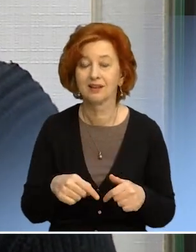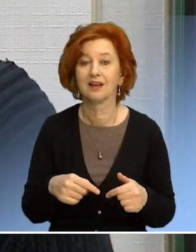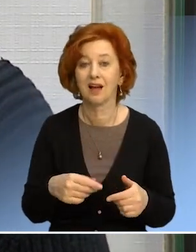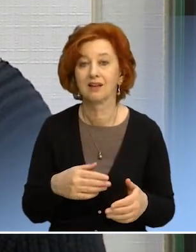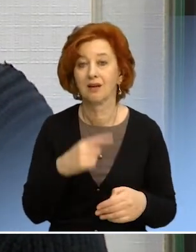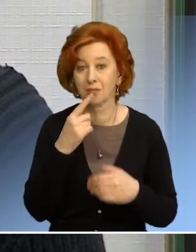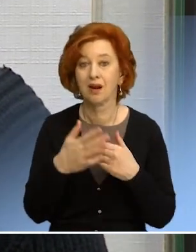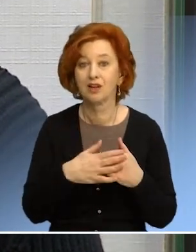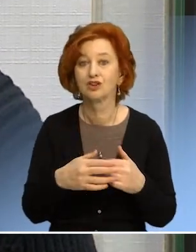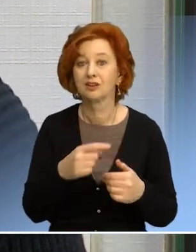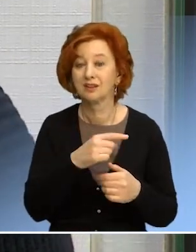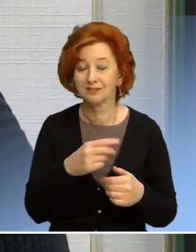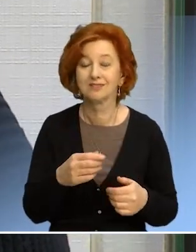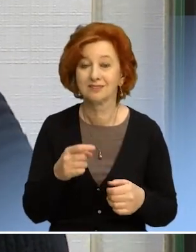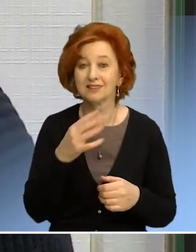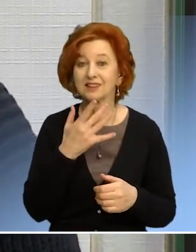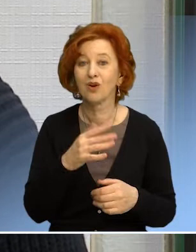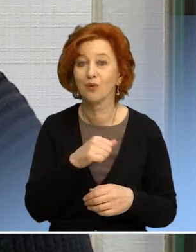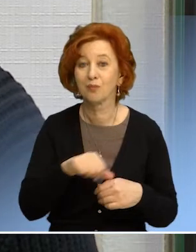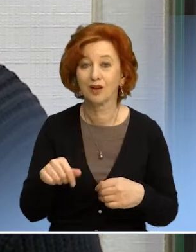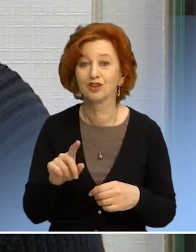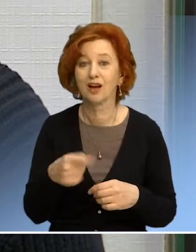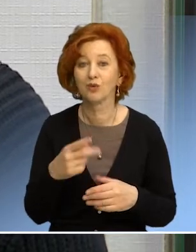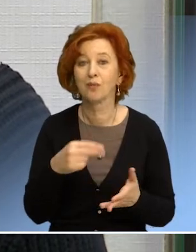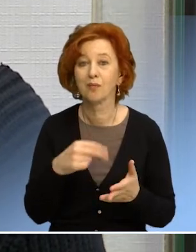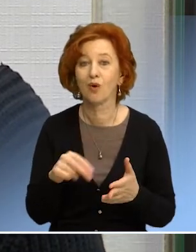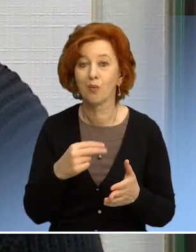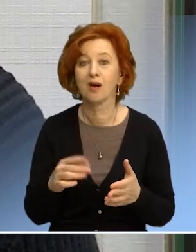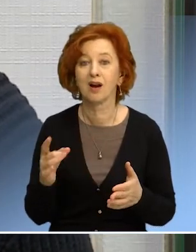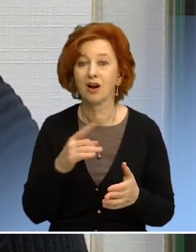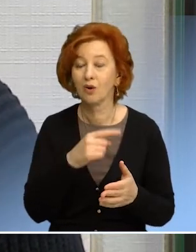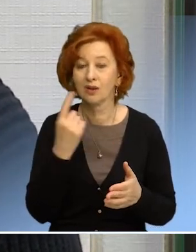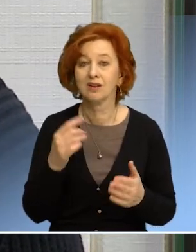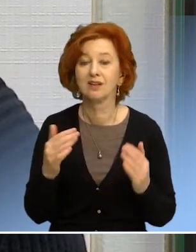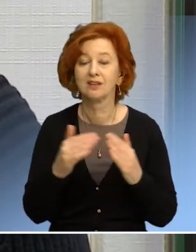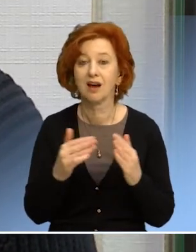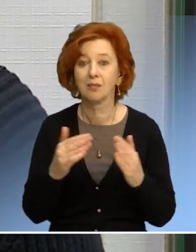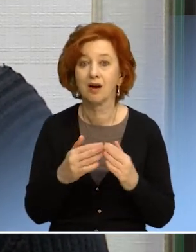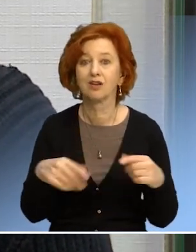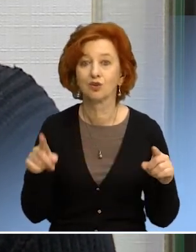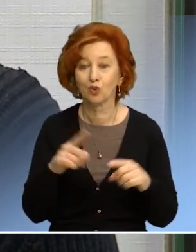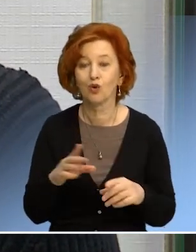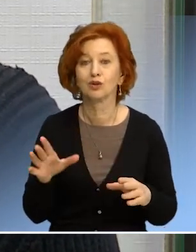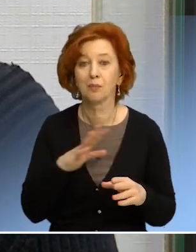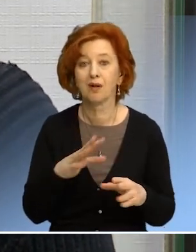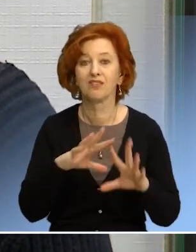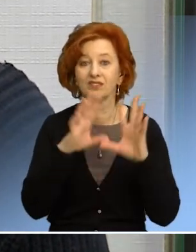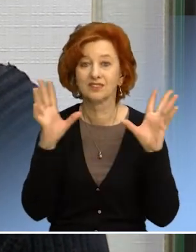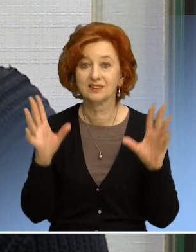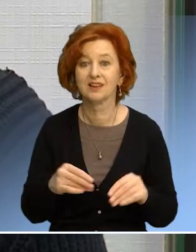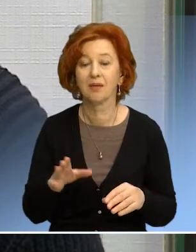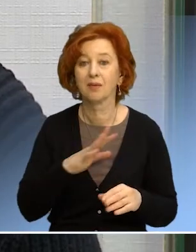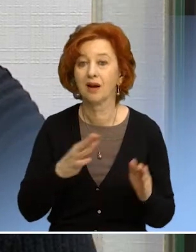ближнее зарубежье, как мы говорим сегодня, которые покупали российский фарфор, и в домах ростовчан был этот фарфор. Он